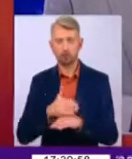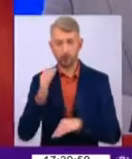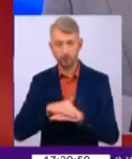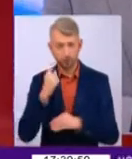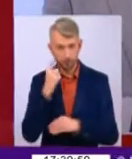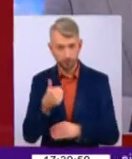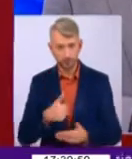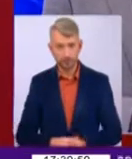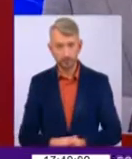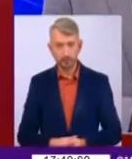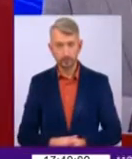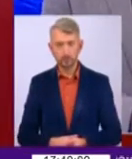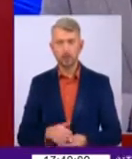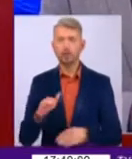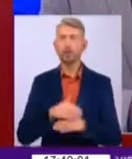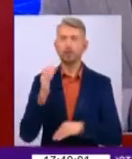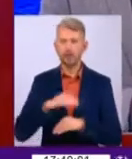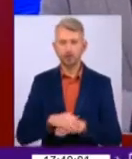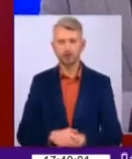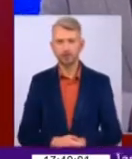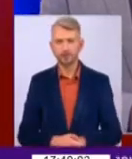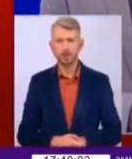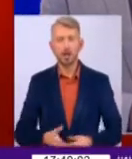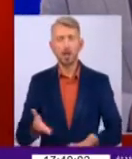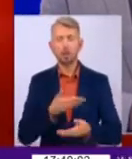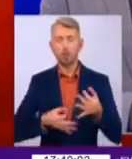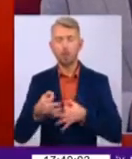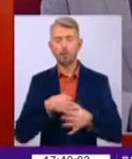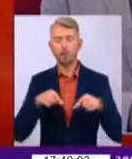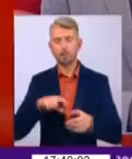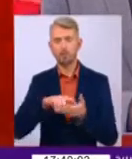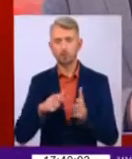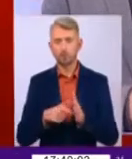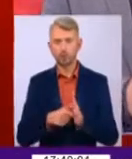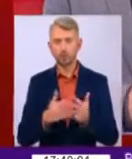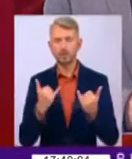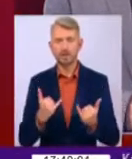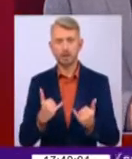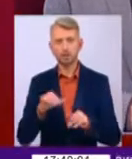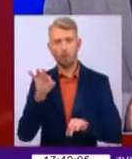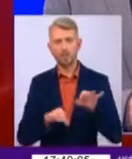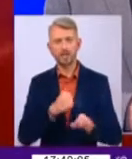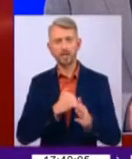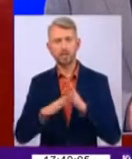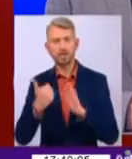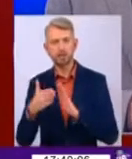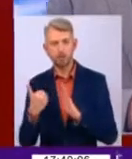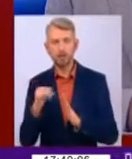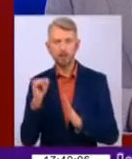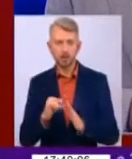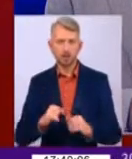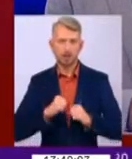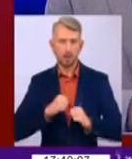чуєте. Добрий вечір. Ми обговорюємо в студії зараз осінній призов і намагаємось